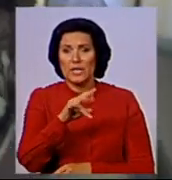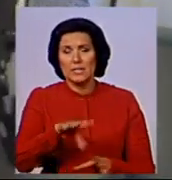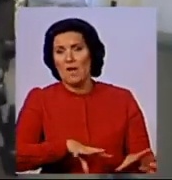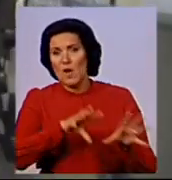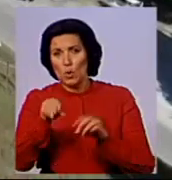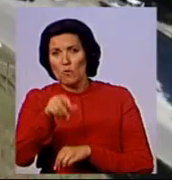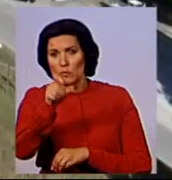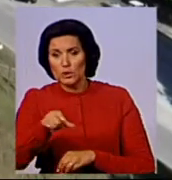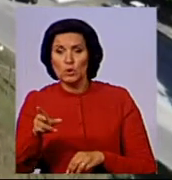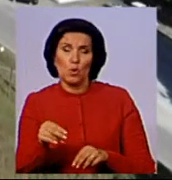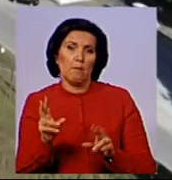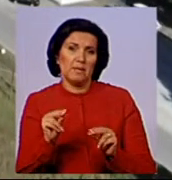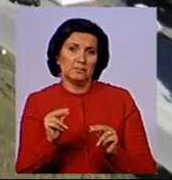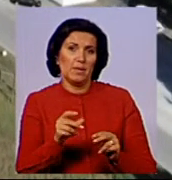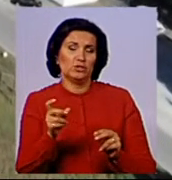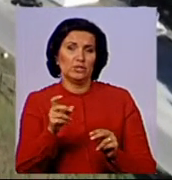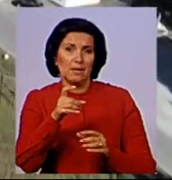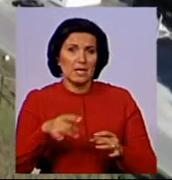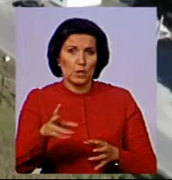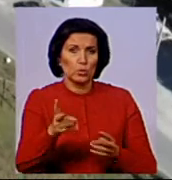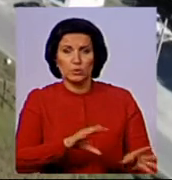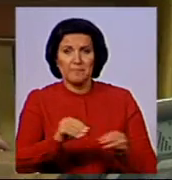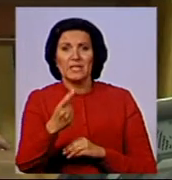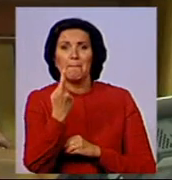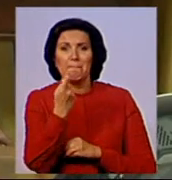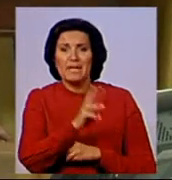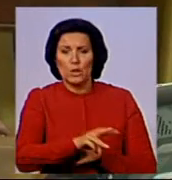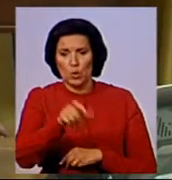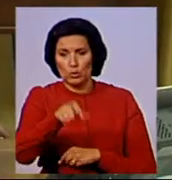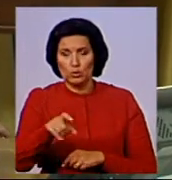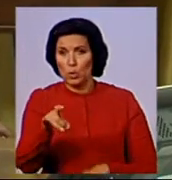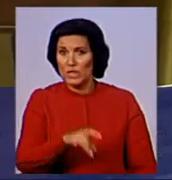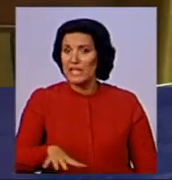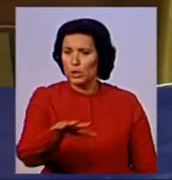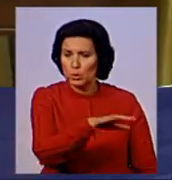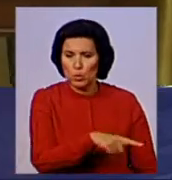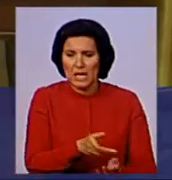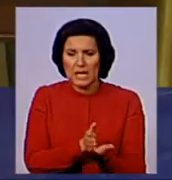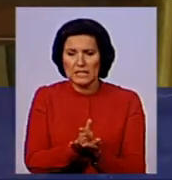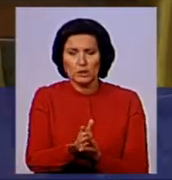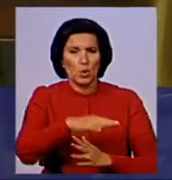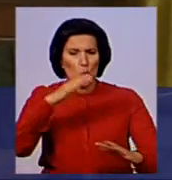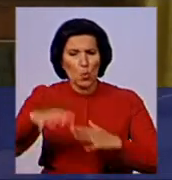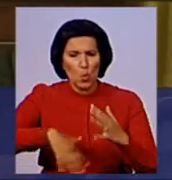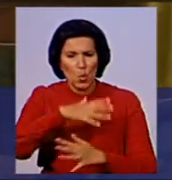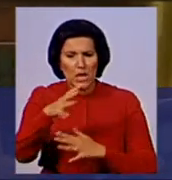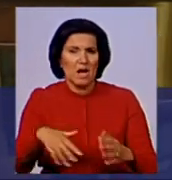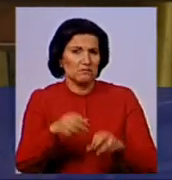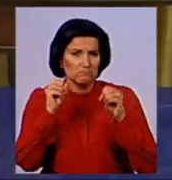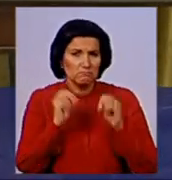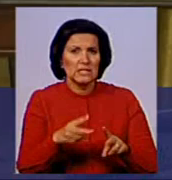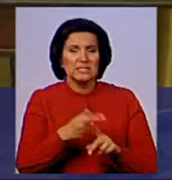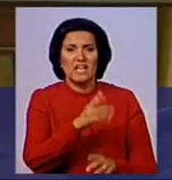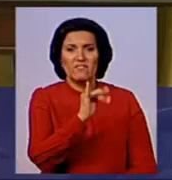жителів. До безпечних районів відселити потрібно більш як мільйон людей. Територія, що на шляху урагану і у найбільшій небезпеці